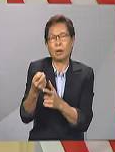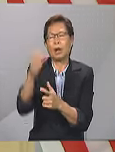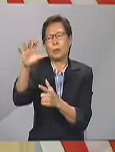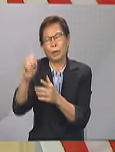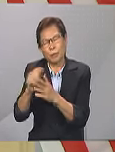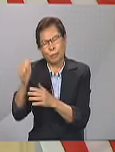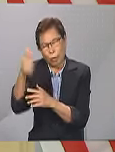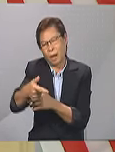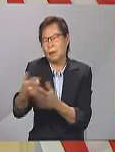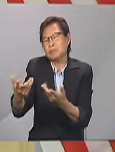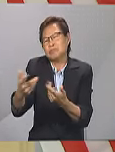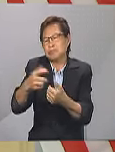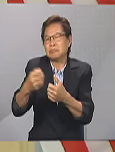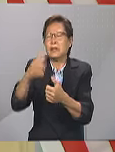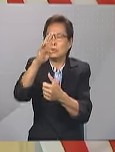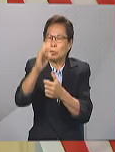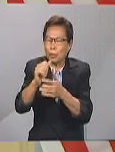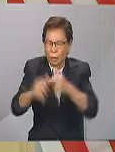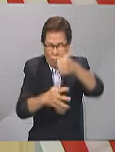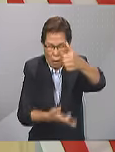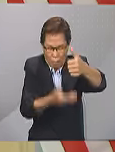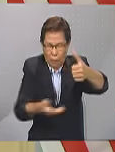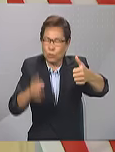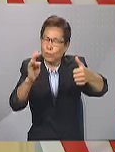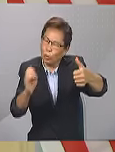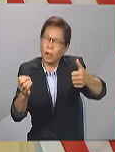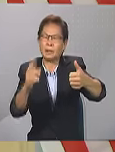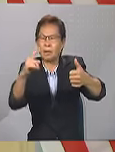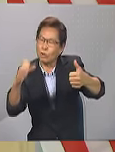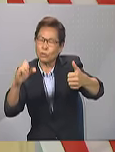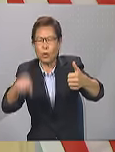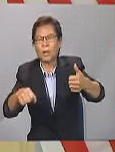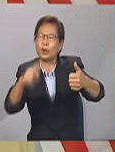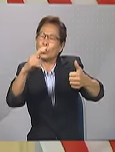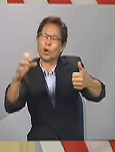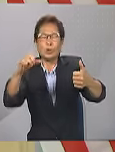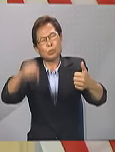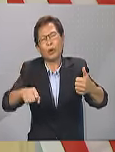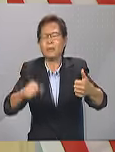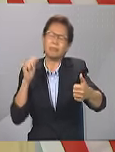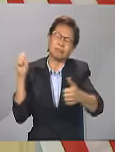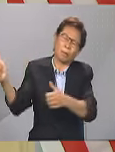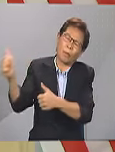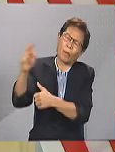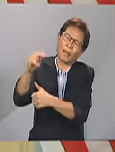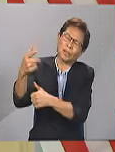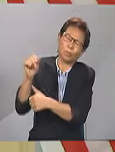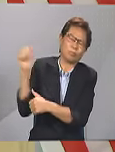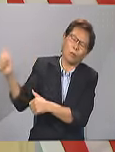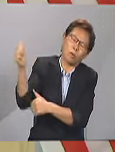50 Ringgit pembunuh 70.000 bule 100 pemulih 200 boleh terserah kepada